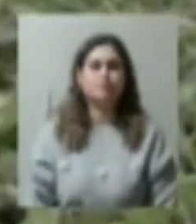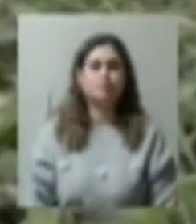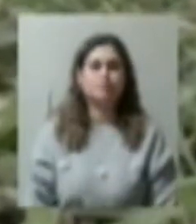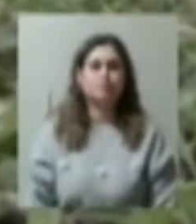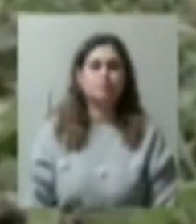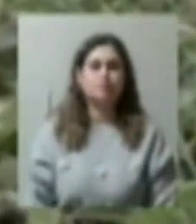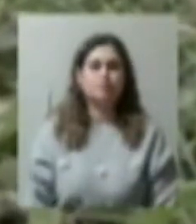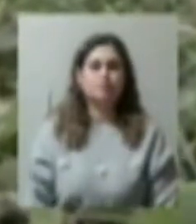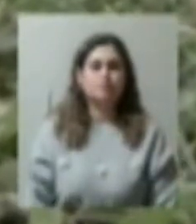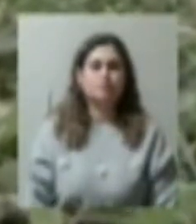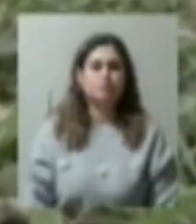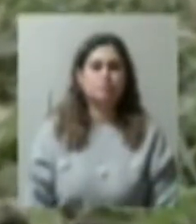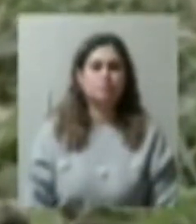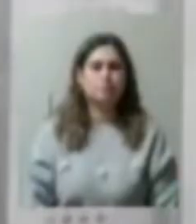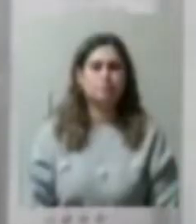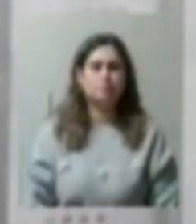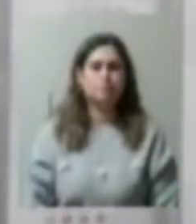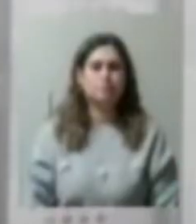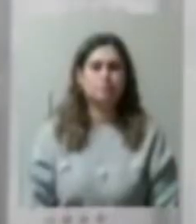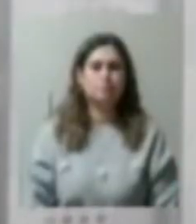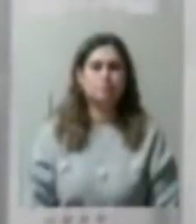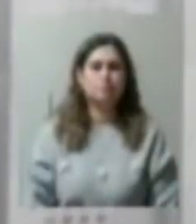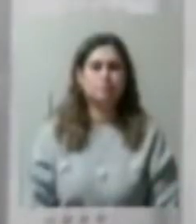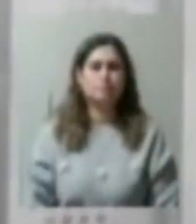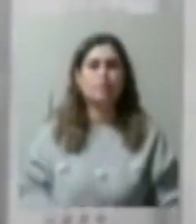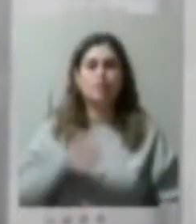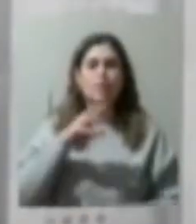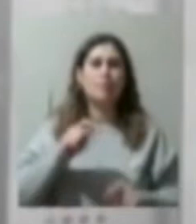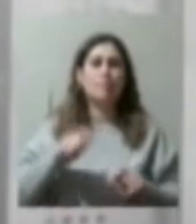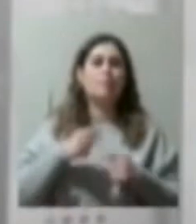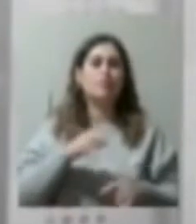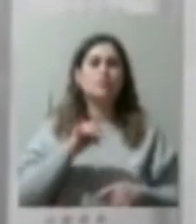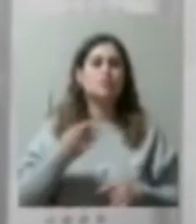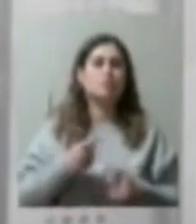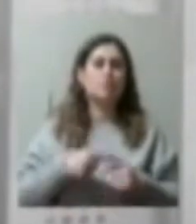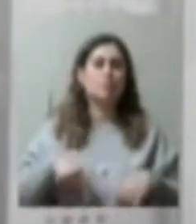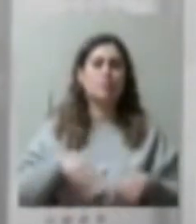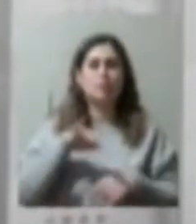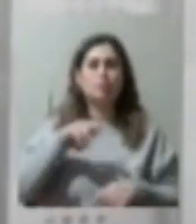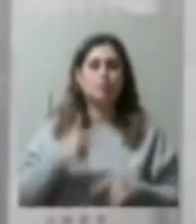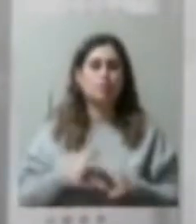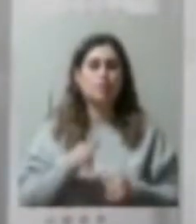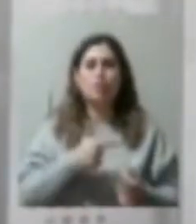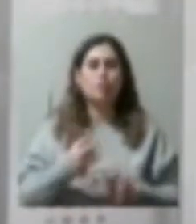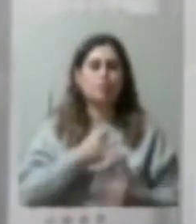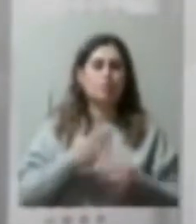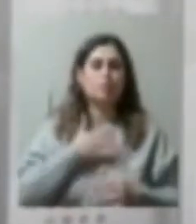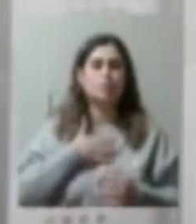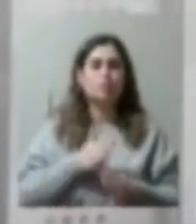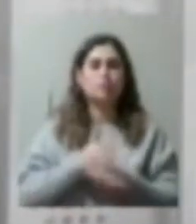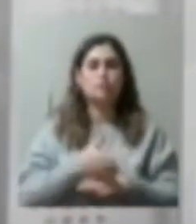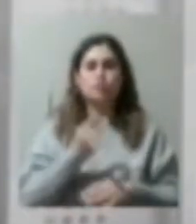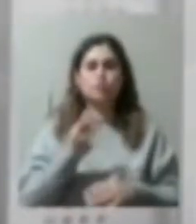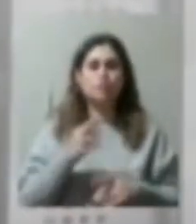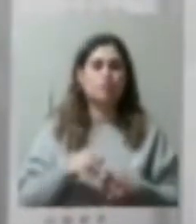новини на Суспільному, Херсон. Тему передачі землі об'єднаним територіальним громадам готові продовжити у нашій гостьовій